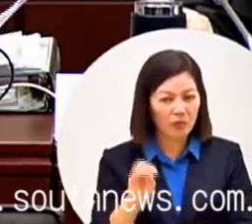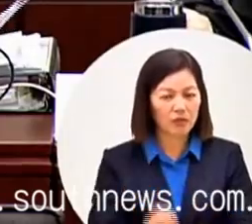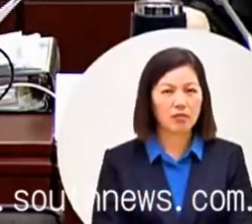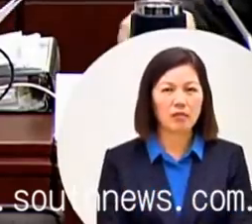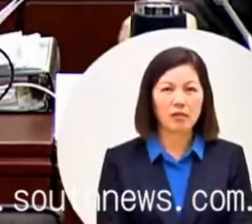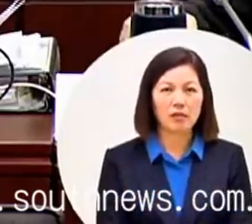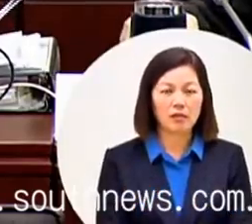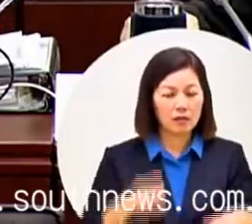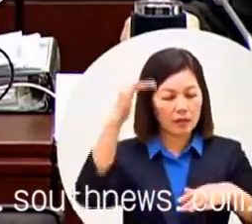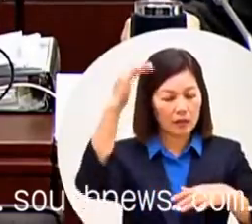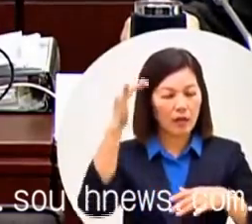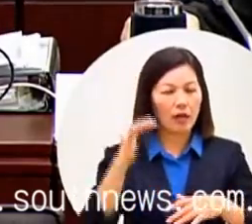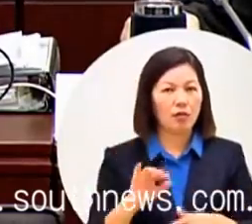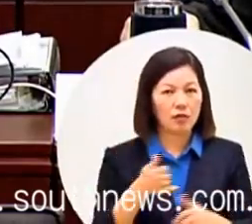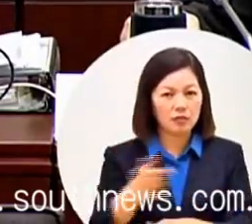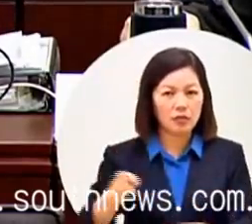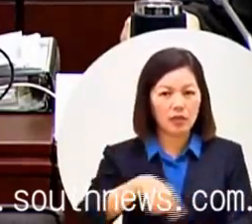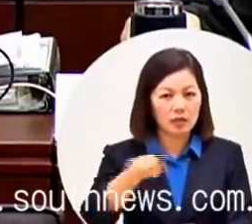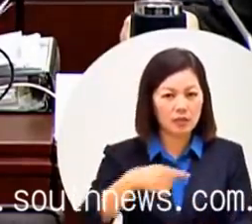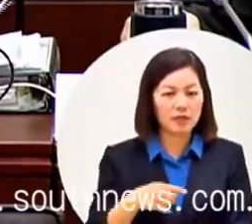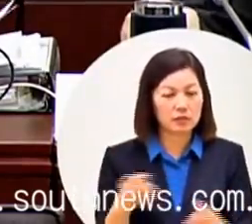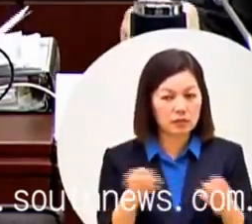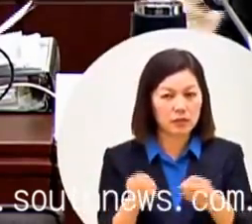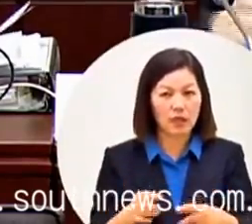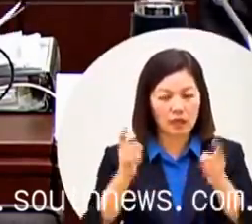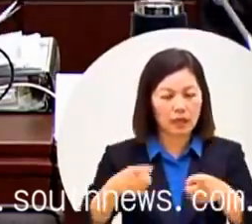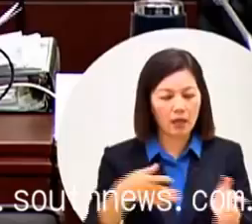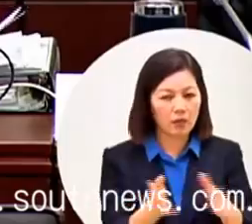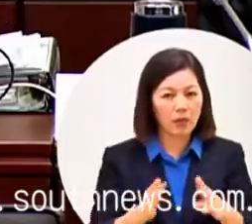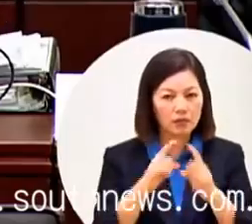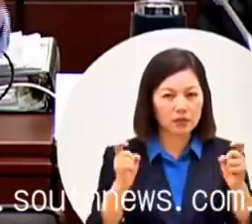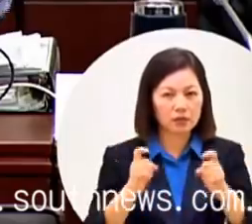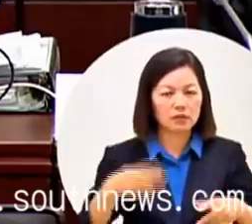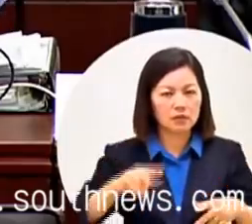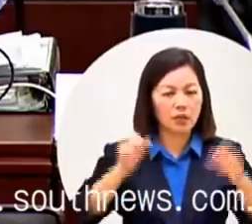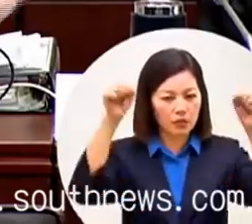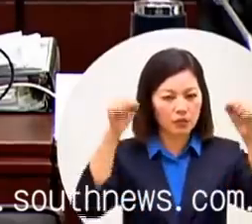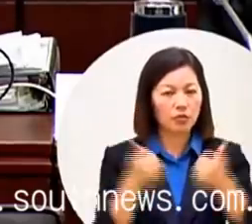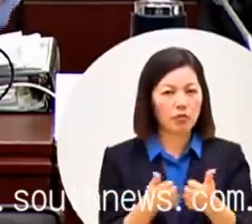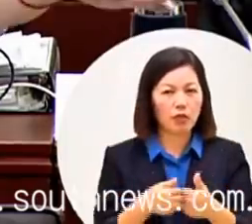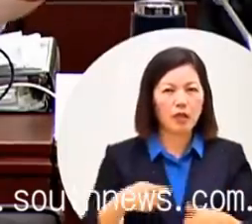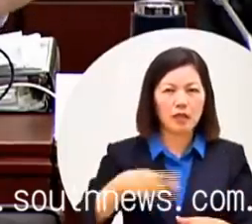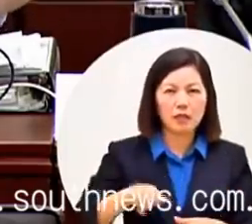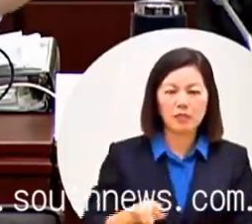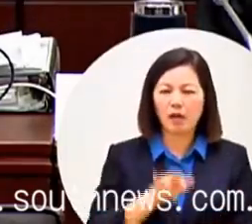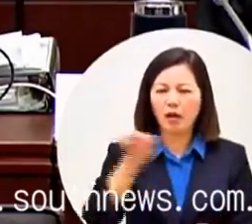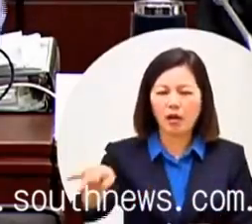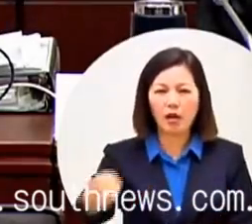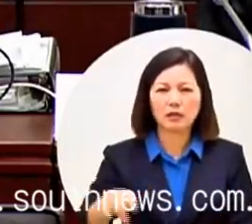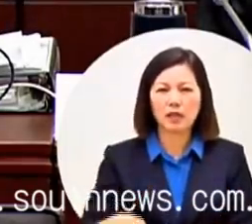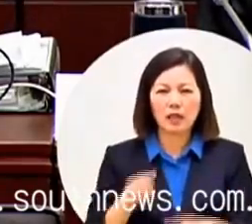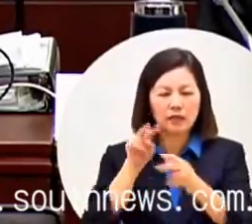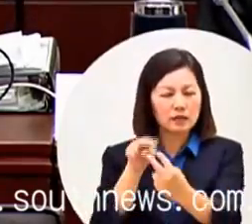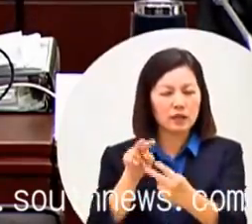才高敏玲议员所讲的，你们是去谈港湾城市论坛以及运动会的事情，你们并没有去一下见到的国台办官员，你